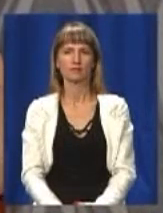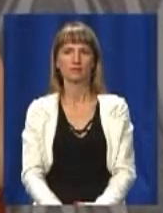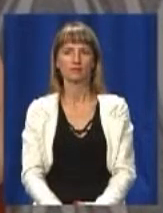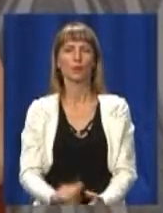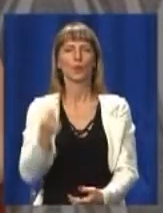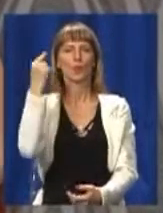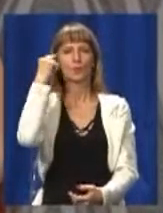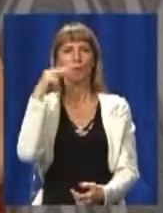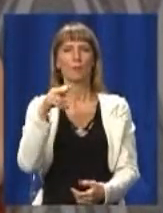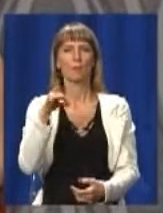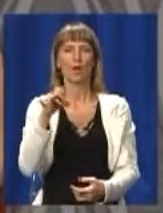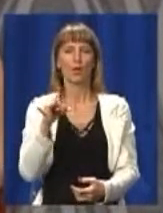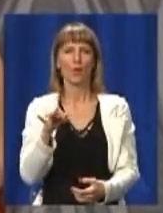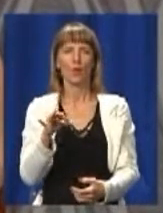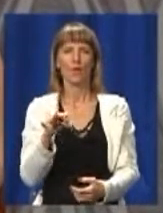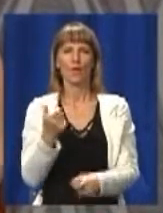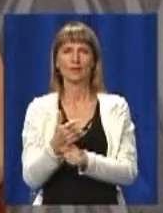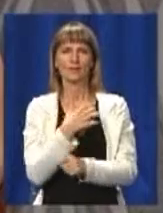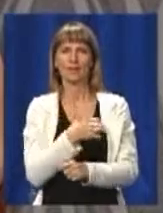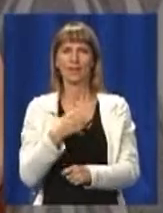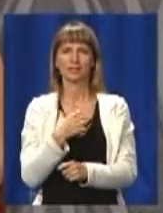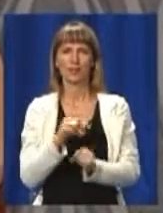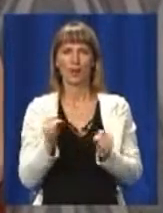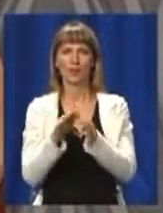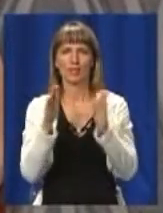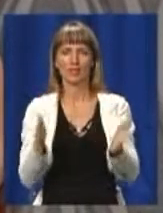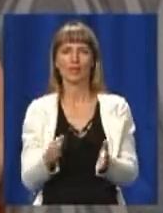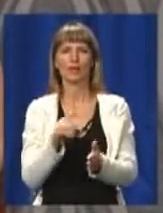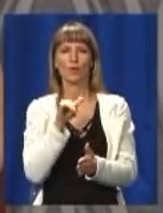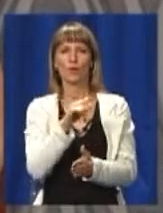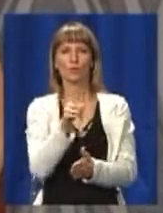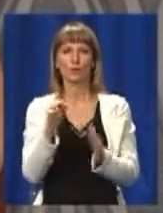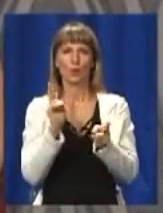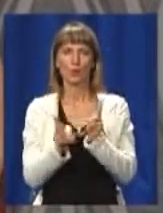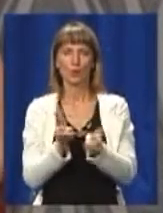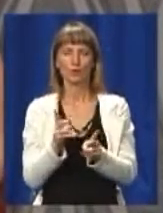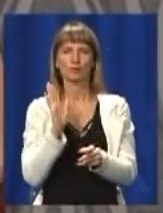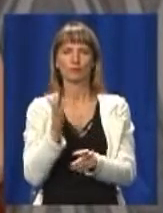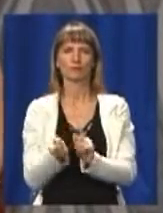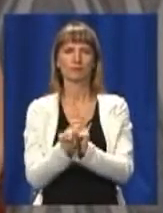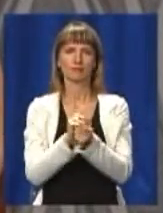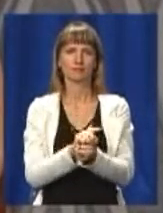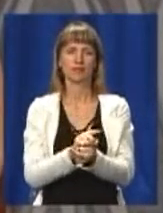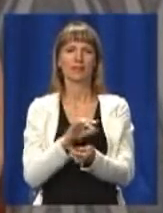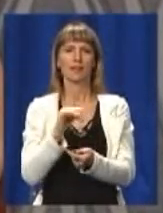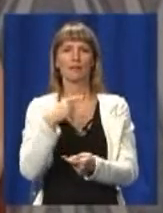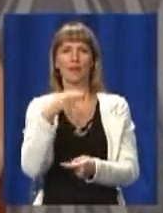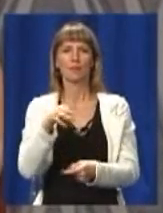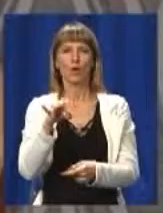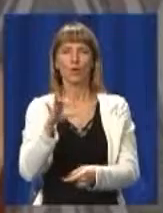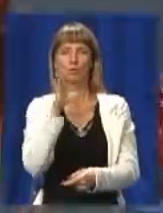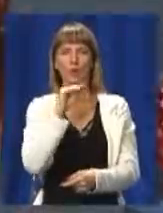Ну, дізналися про святиню святинь кожної кухні, яка встановлюється, це холодильники. Будемо переходити далі ефіром і говорити